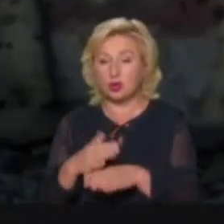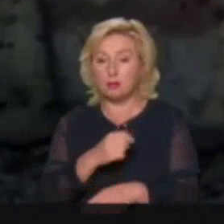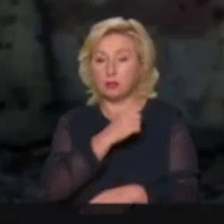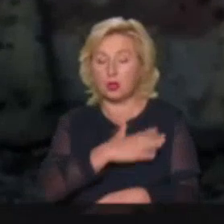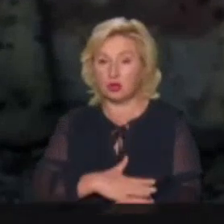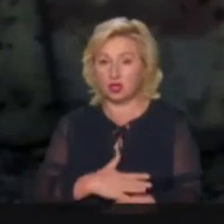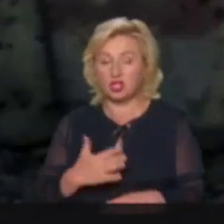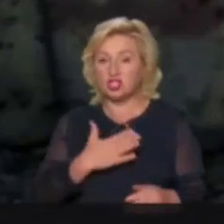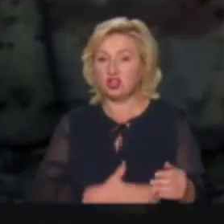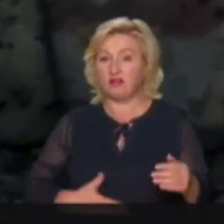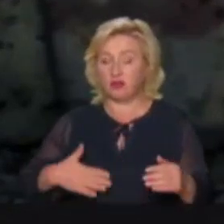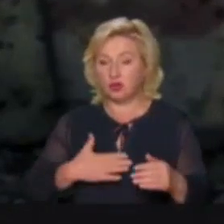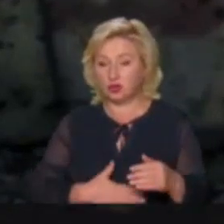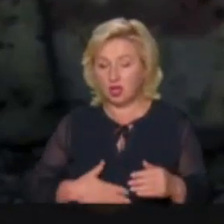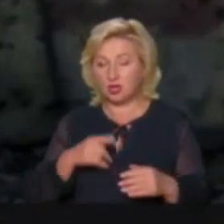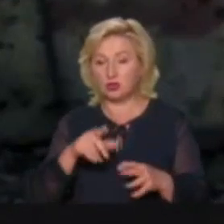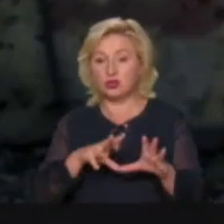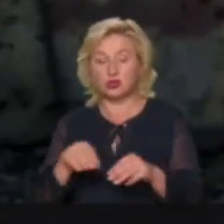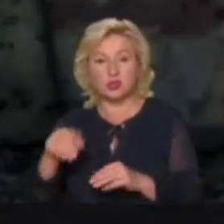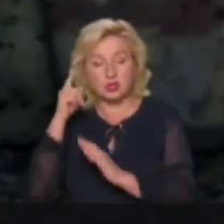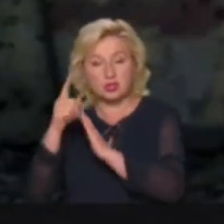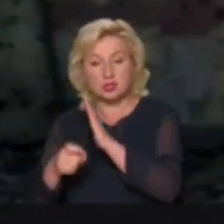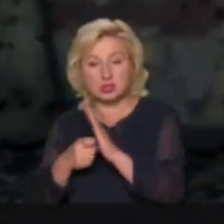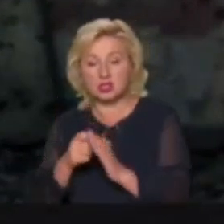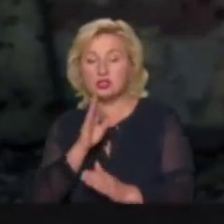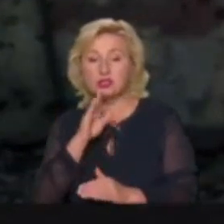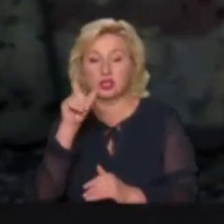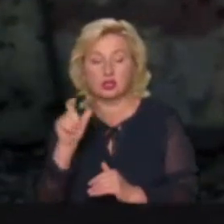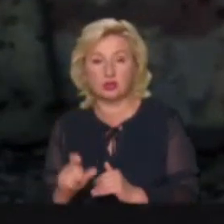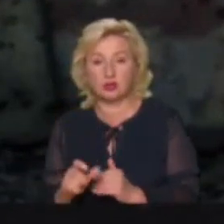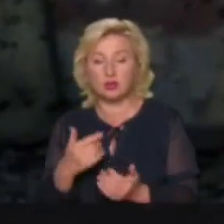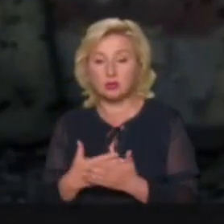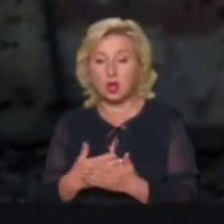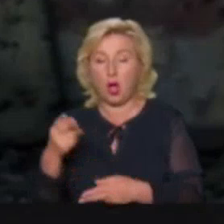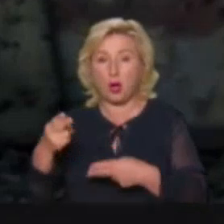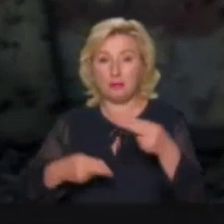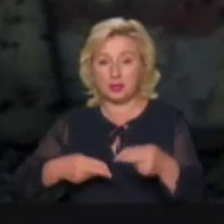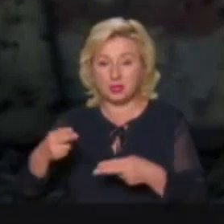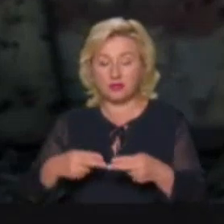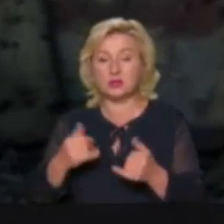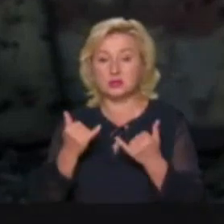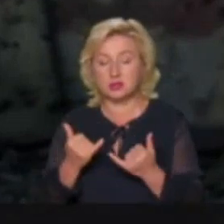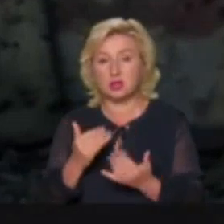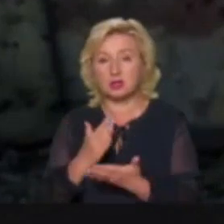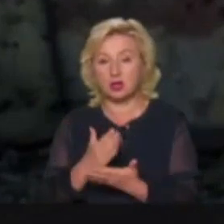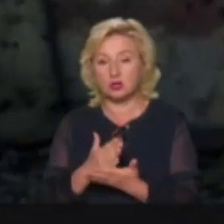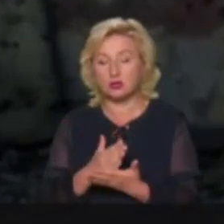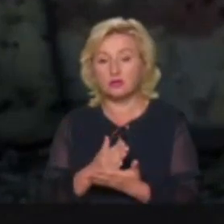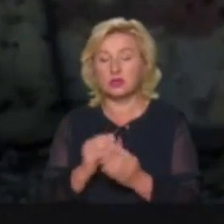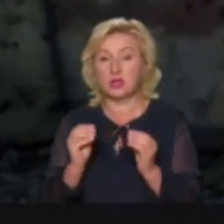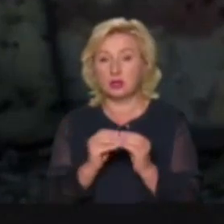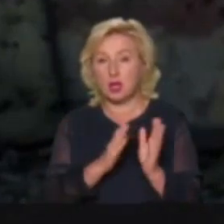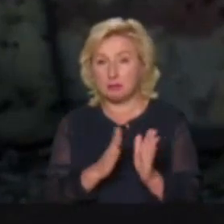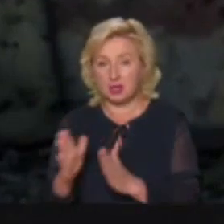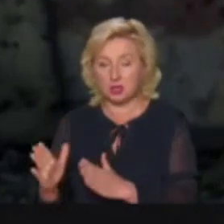поранення живота, і вже тут від сусідів я дізналася про те, що жінку нібито прооперували, і зараз вона знаходиться у стабільному